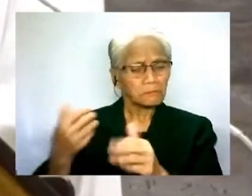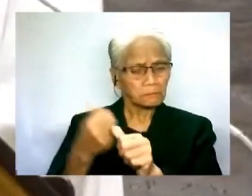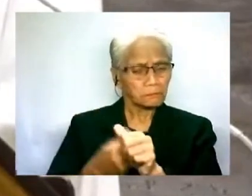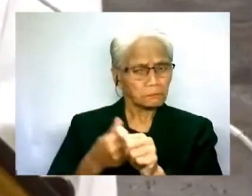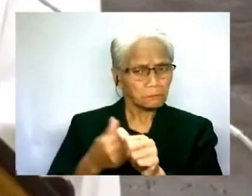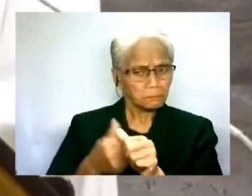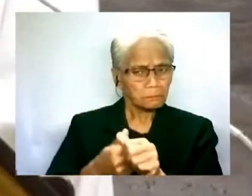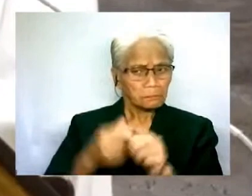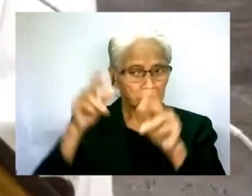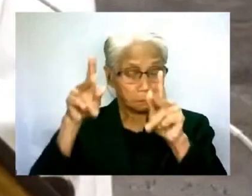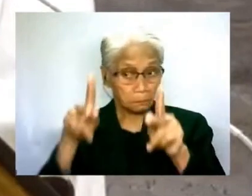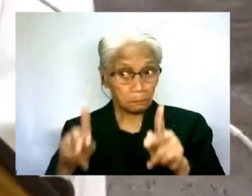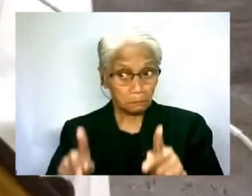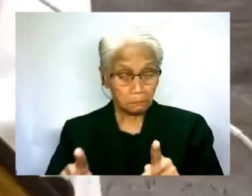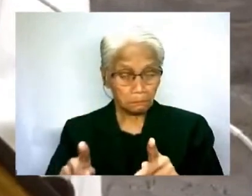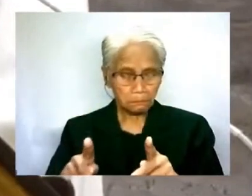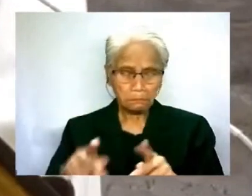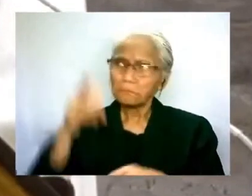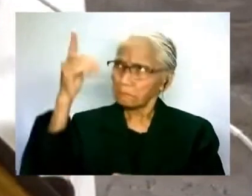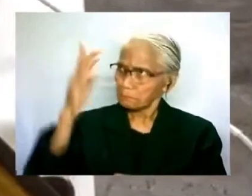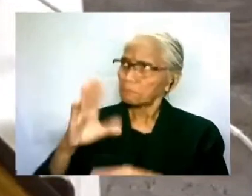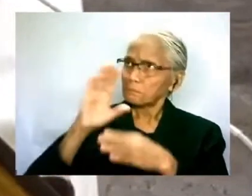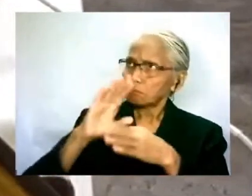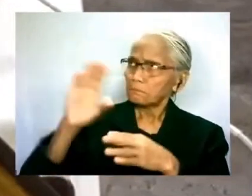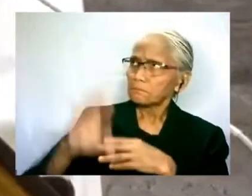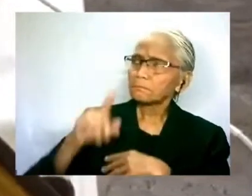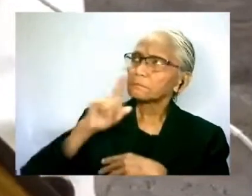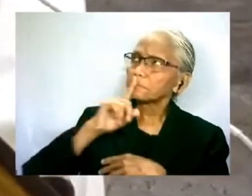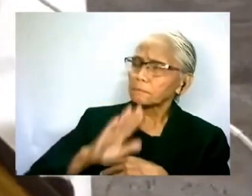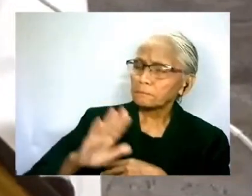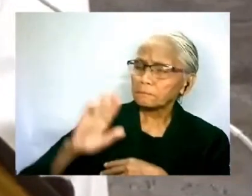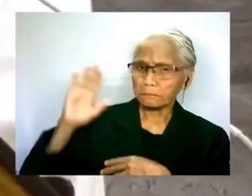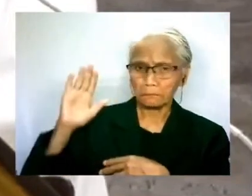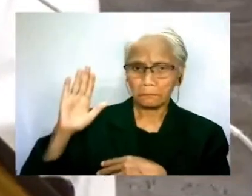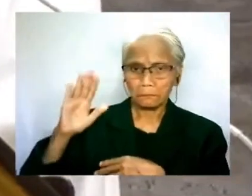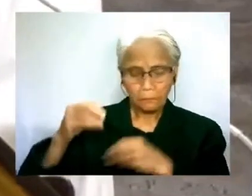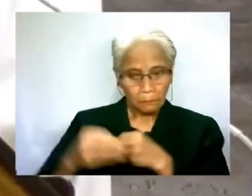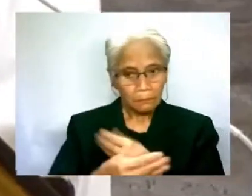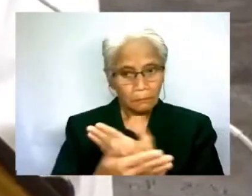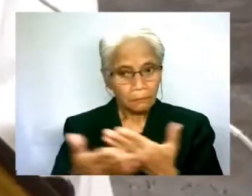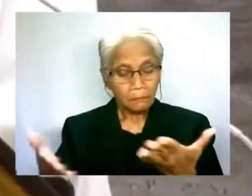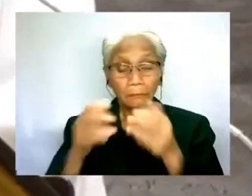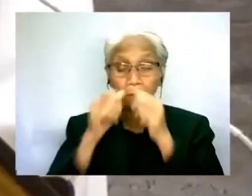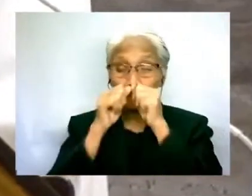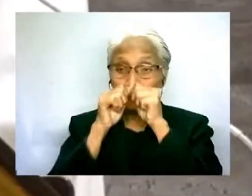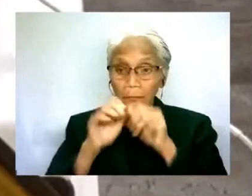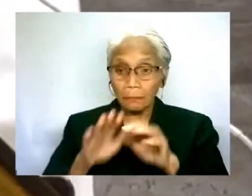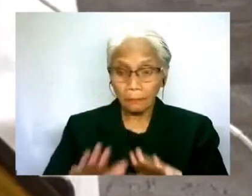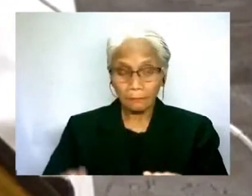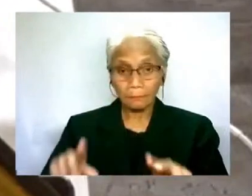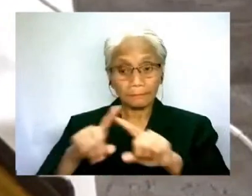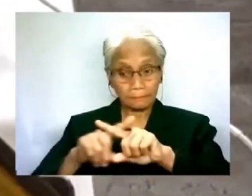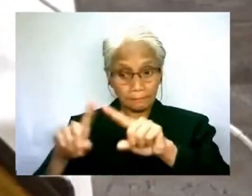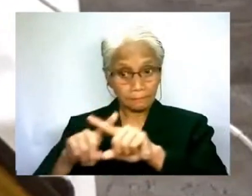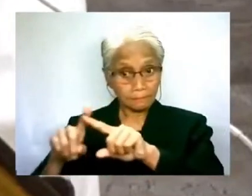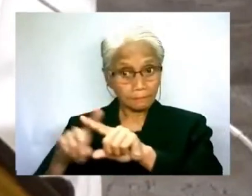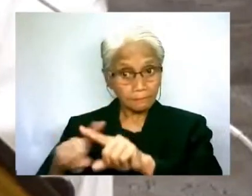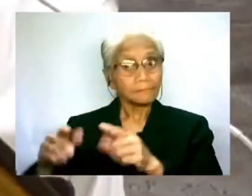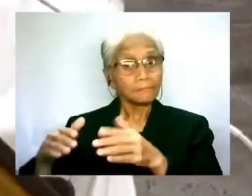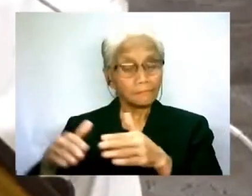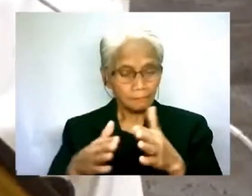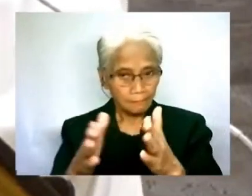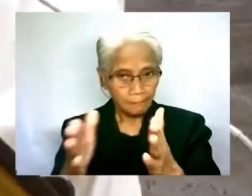Diyos sa kanyang pangako, nagbibigay ng kanyang biyaya sa iba't ibang paraan.